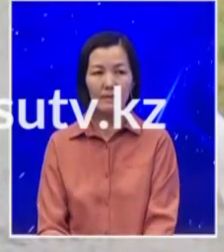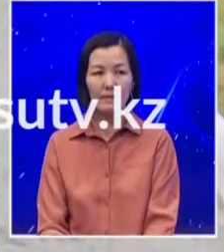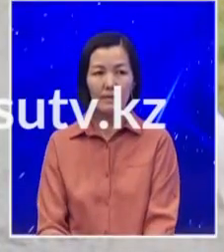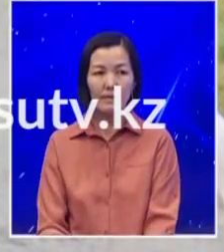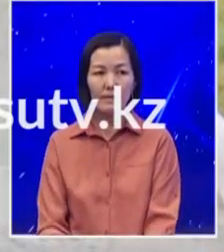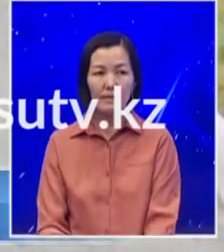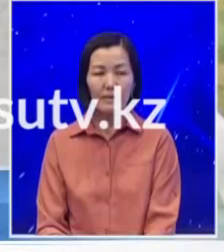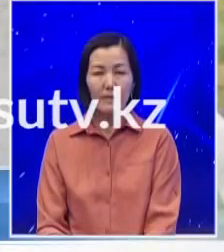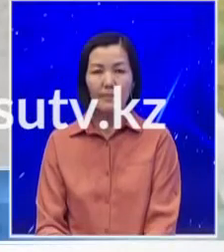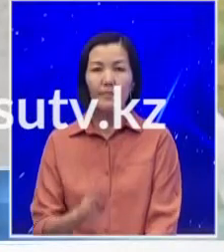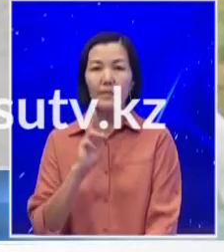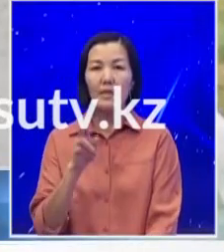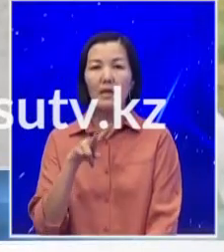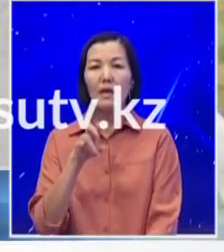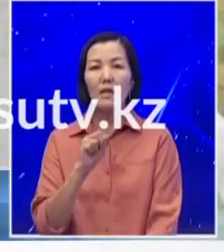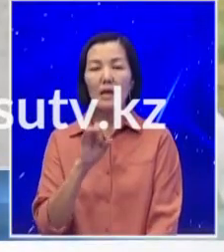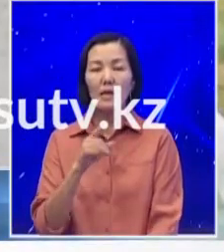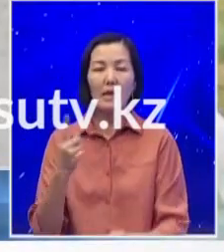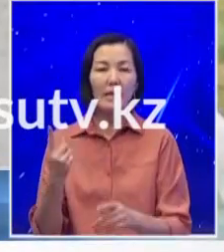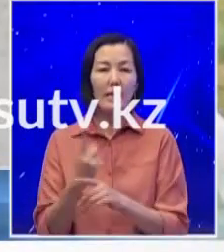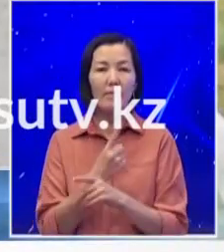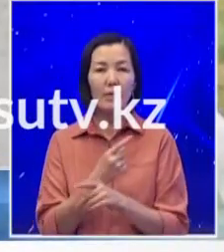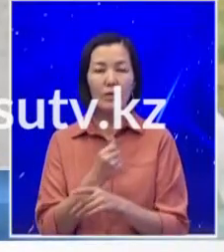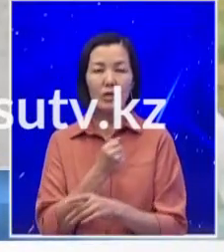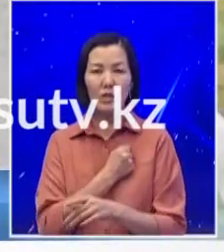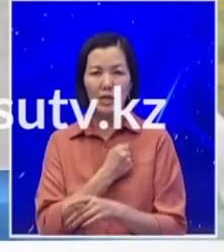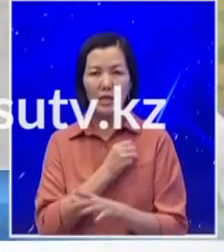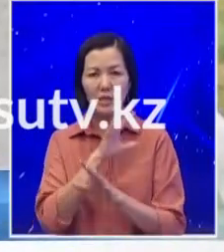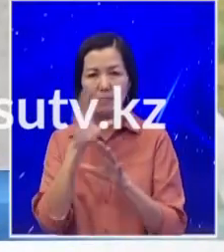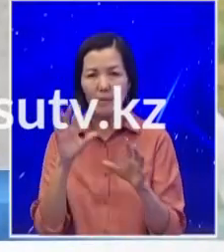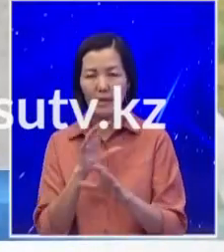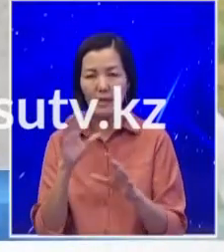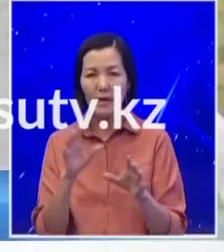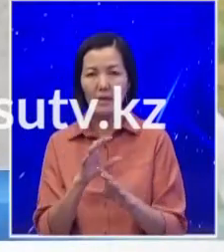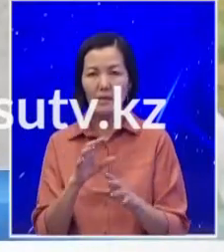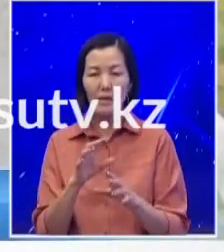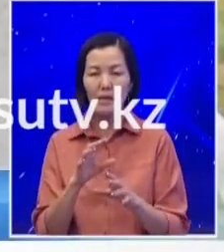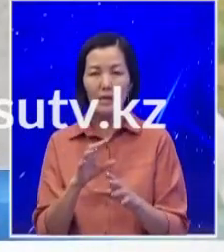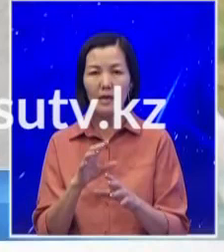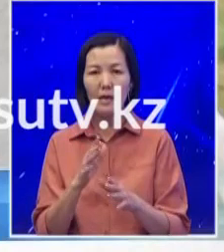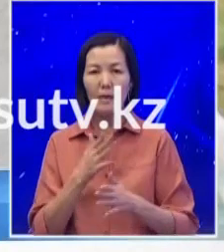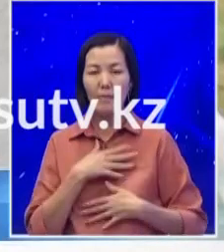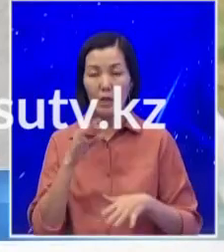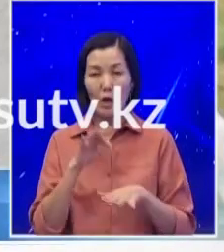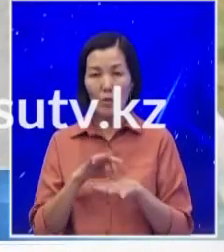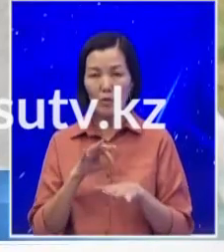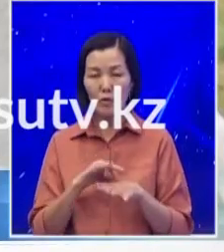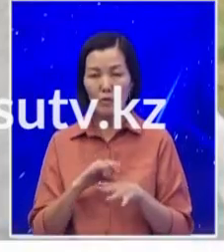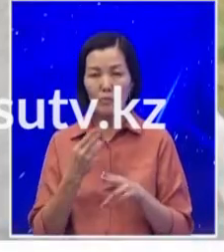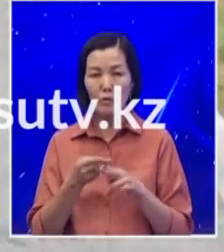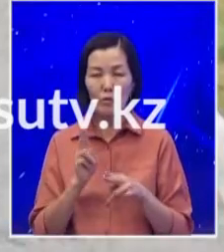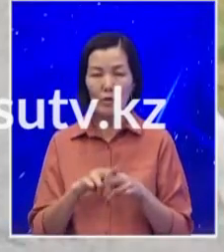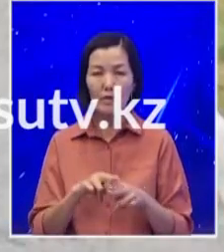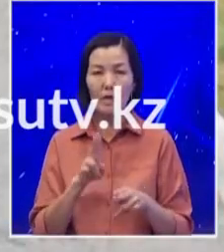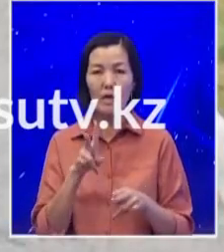заботливый человек. Клара Александровна ең бірінші жанашыр жан еді. Біз Астанаға жұмыс сапармен барғанда мен ауырып қалдым. Сол уақытта Клара